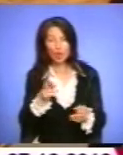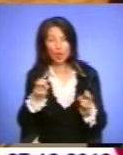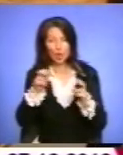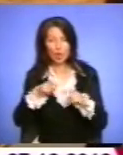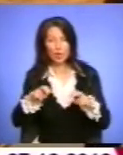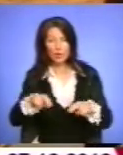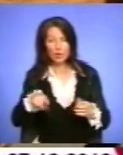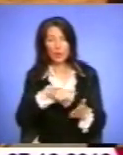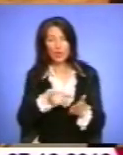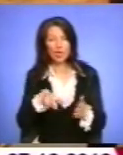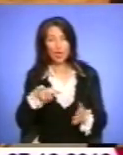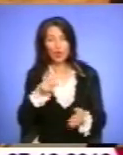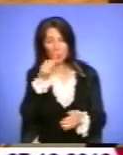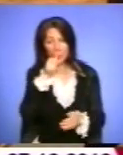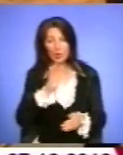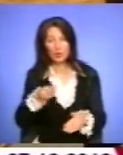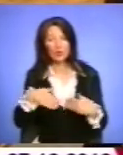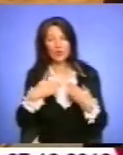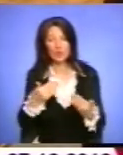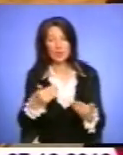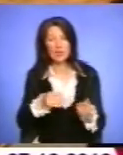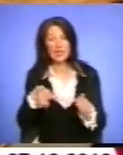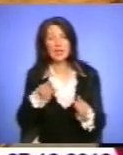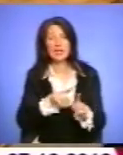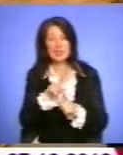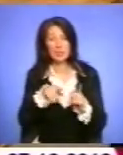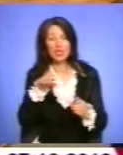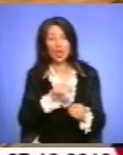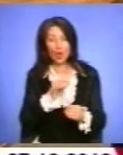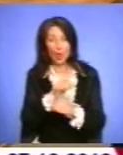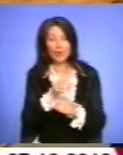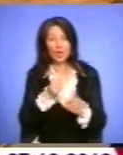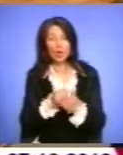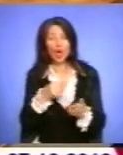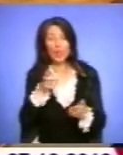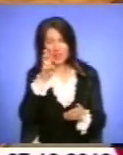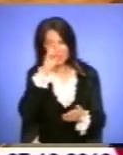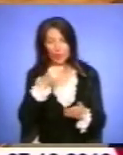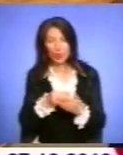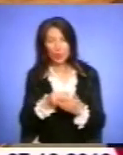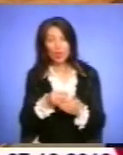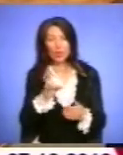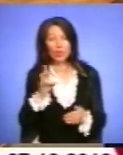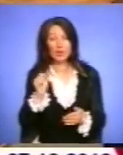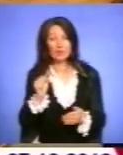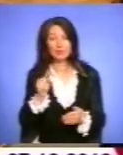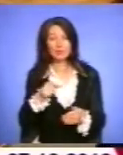лютому місяці, і вони будуть винесені зміни і доповнення до державного бюджету на